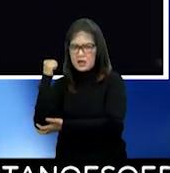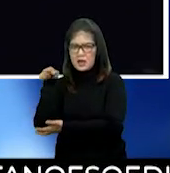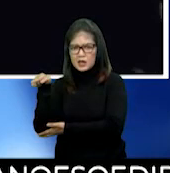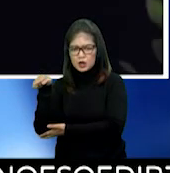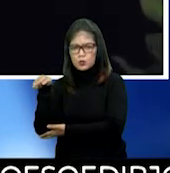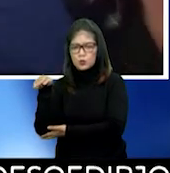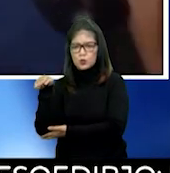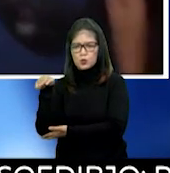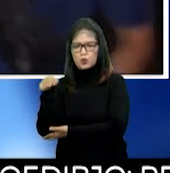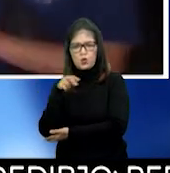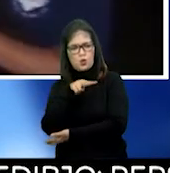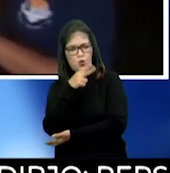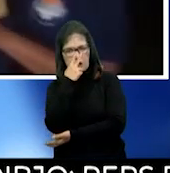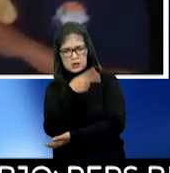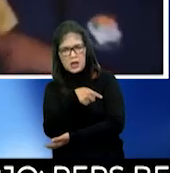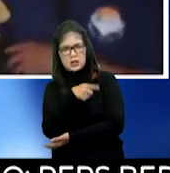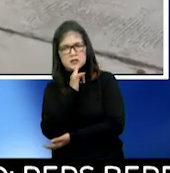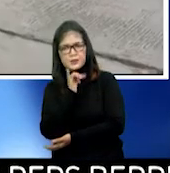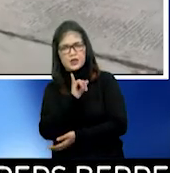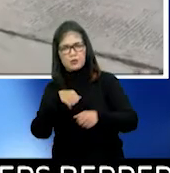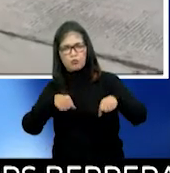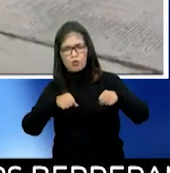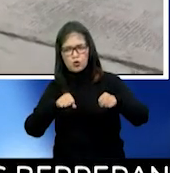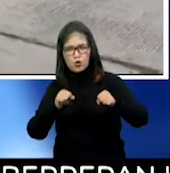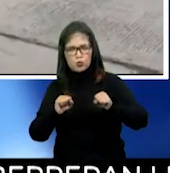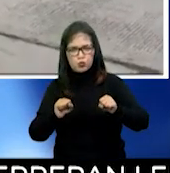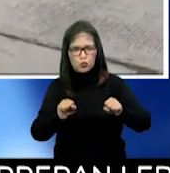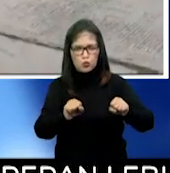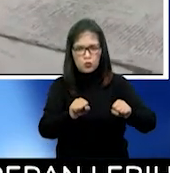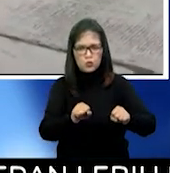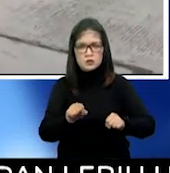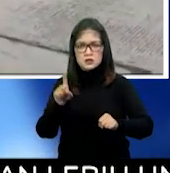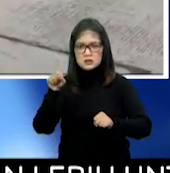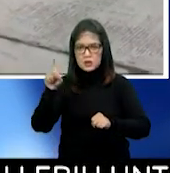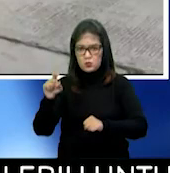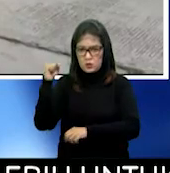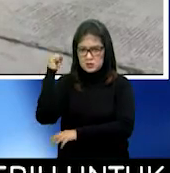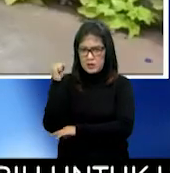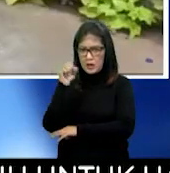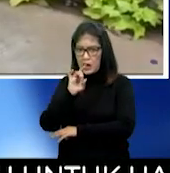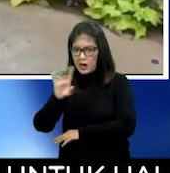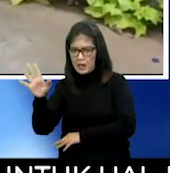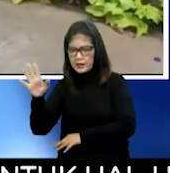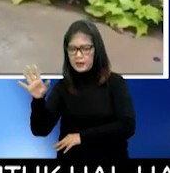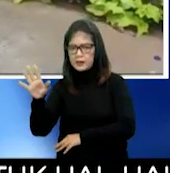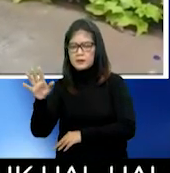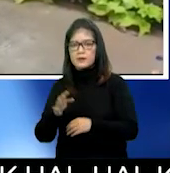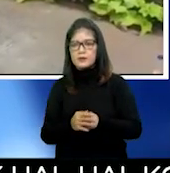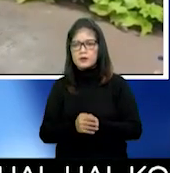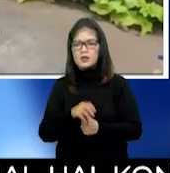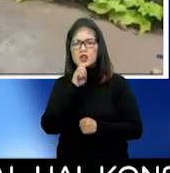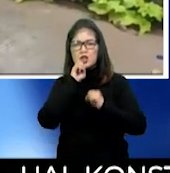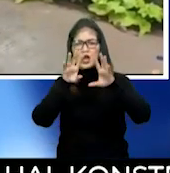terburu-buru. Nah, saat itu salah satu tersangka ini melakukan teriakan